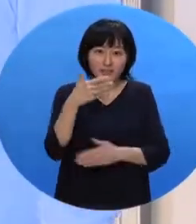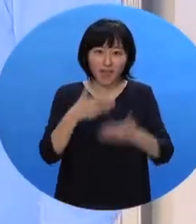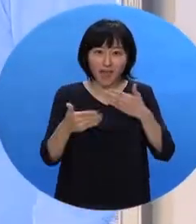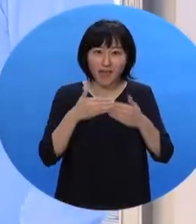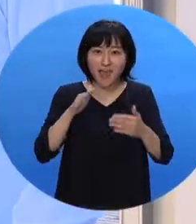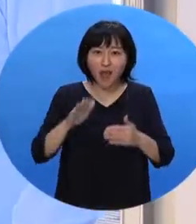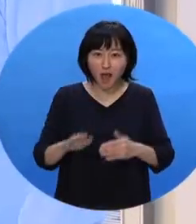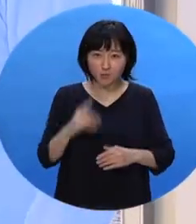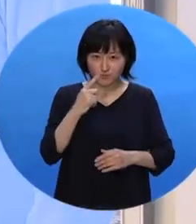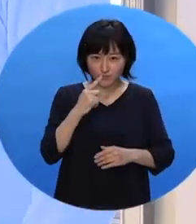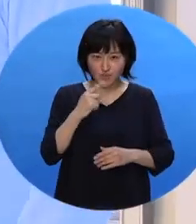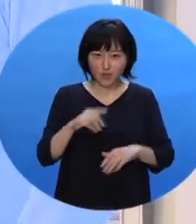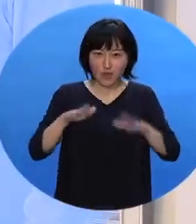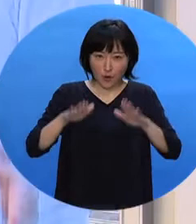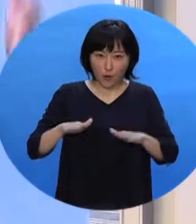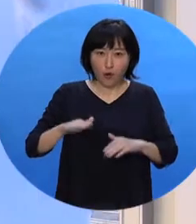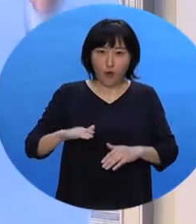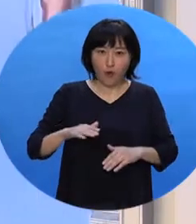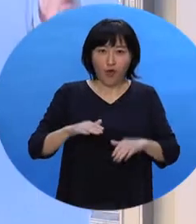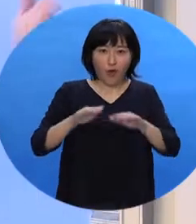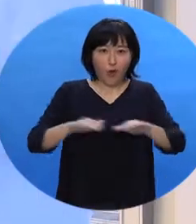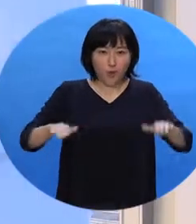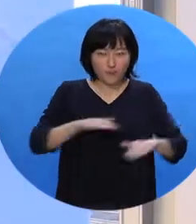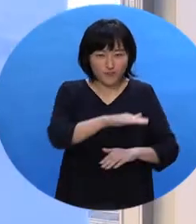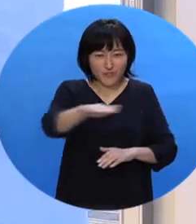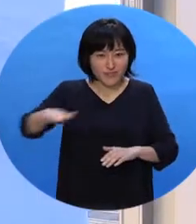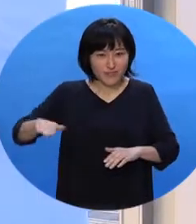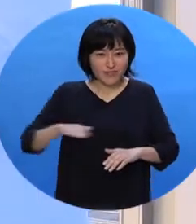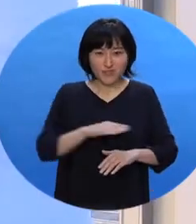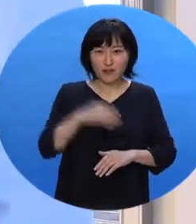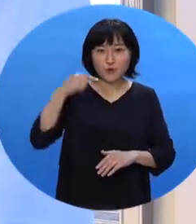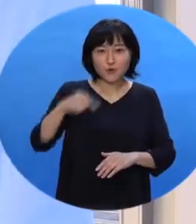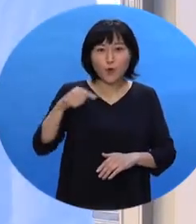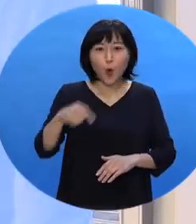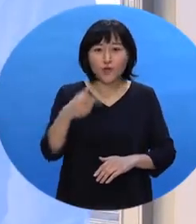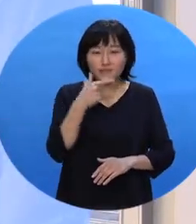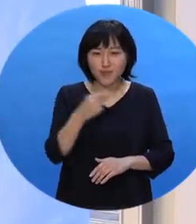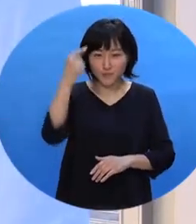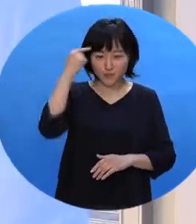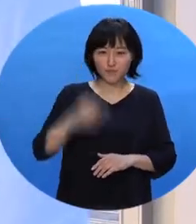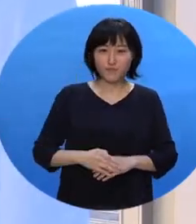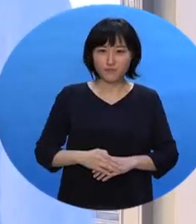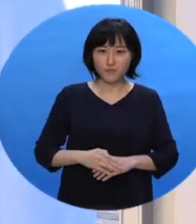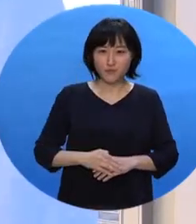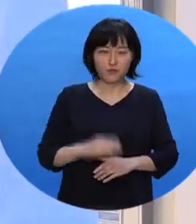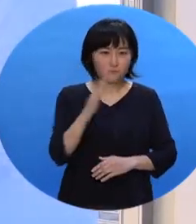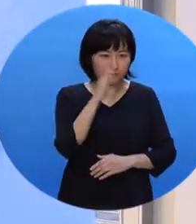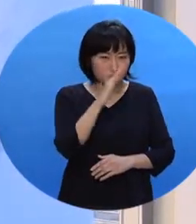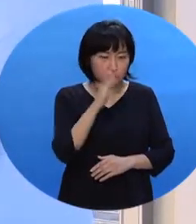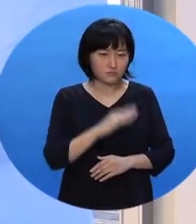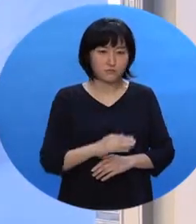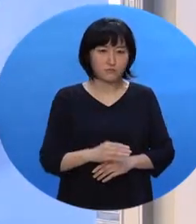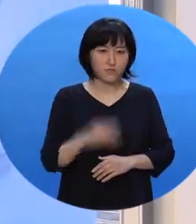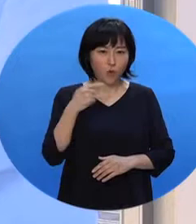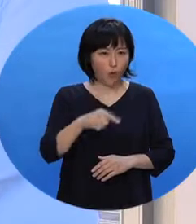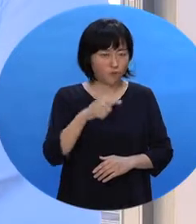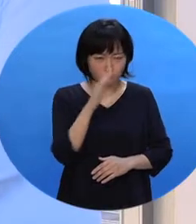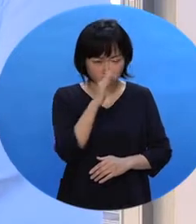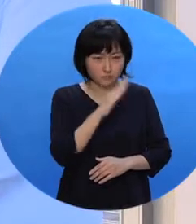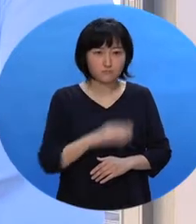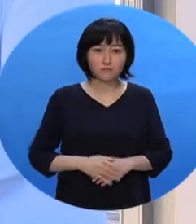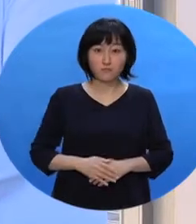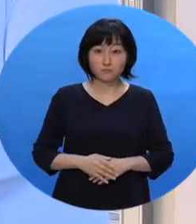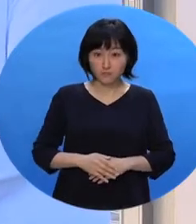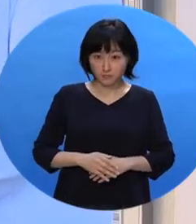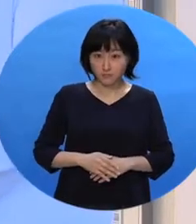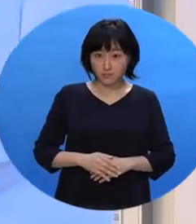ど。 今日この天沼小学校で小1から小6まで授業をしに行きたいと思います。 違いますね。 え、 今日授業しに